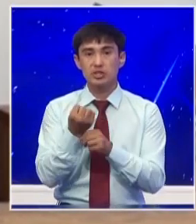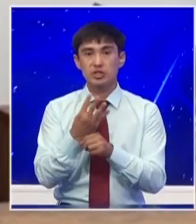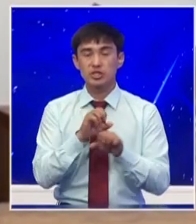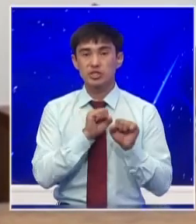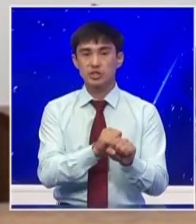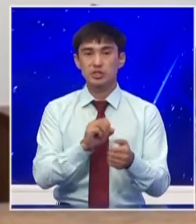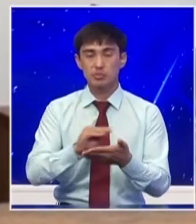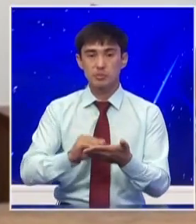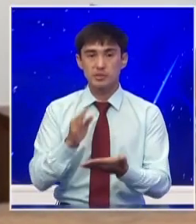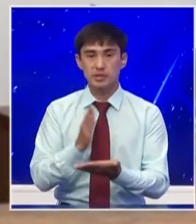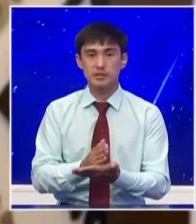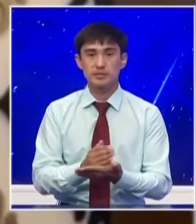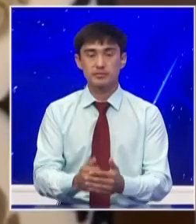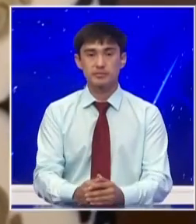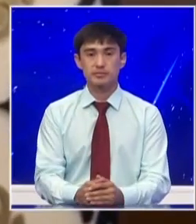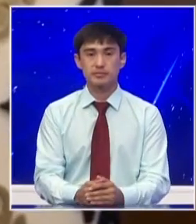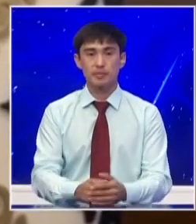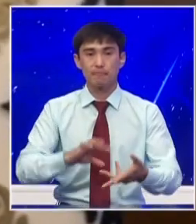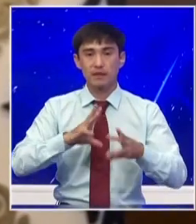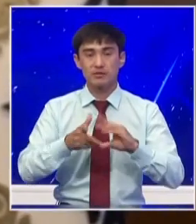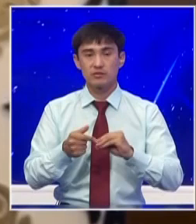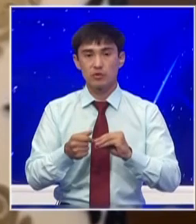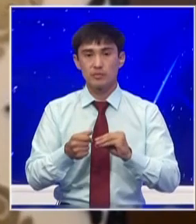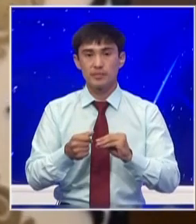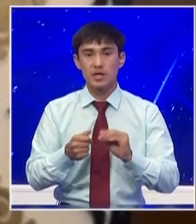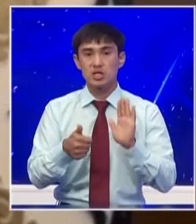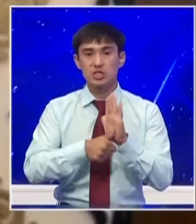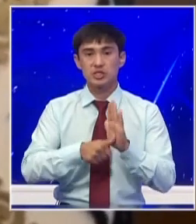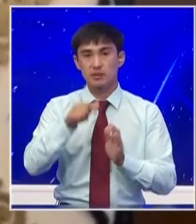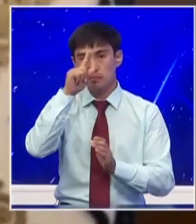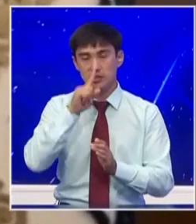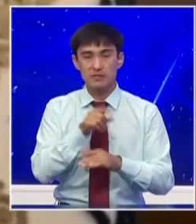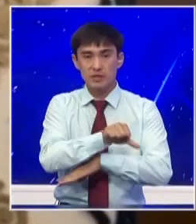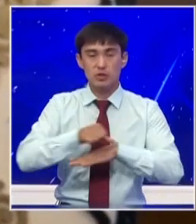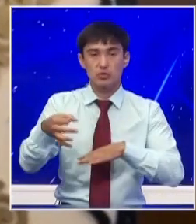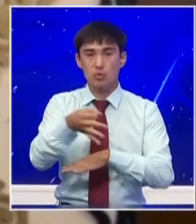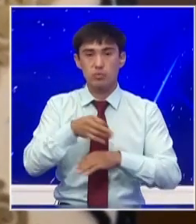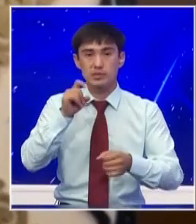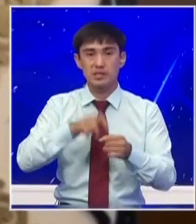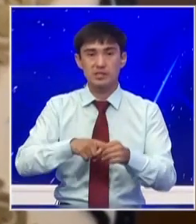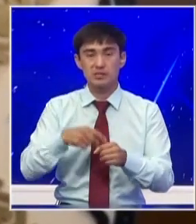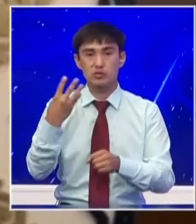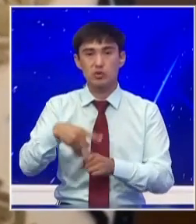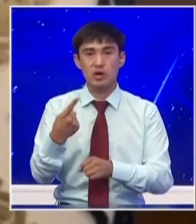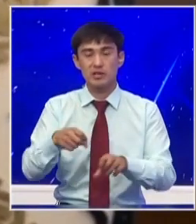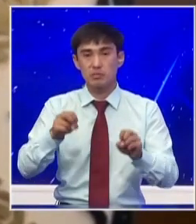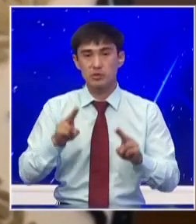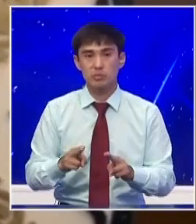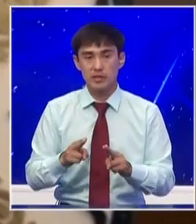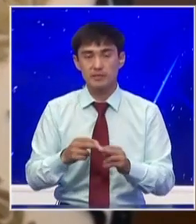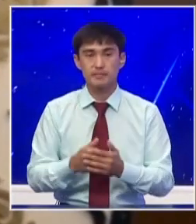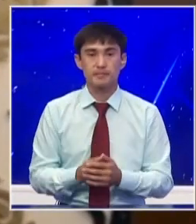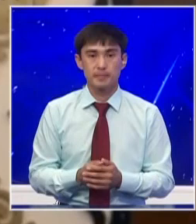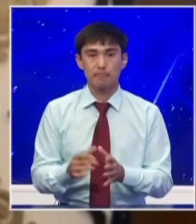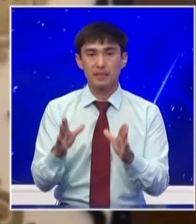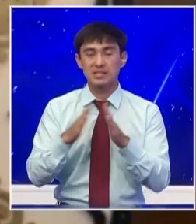защитных предписаний. Всего по итогам 6 месяцев на территории области зарегистрировано 41 преступление в сфере